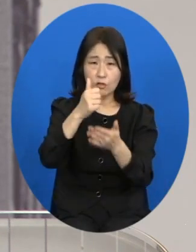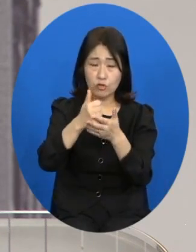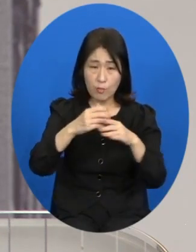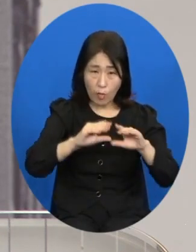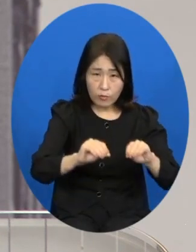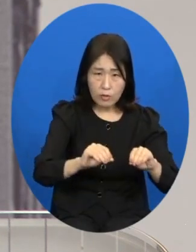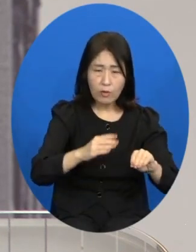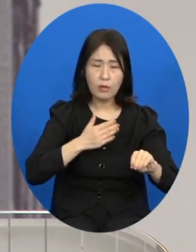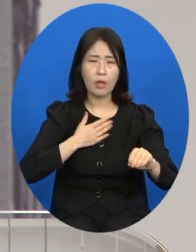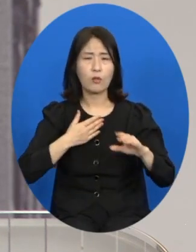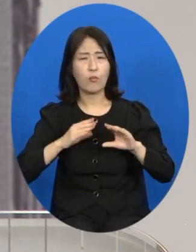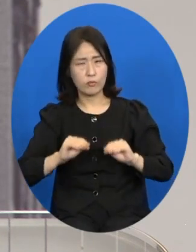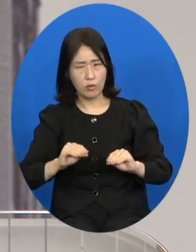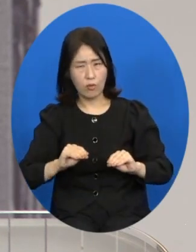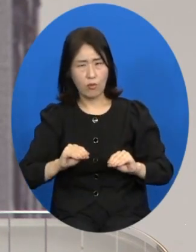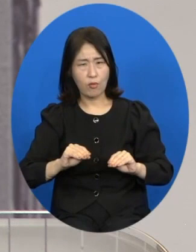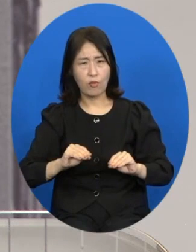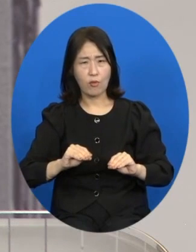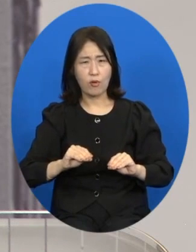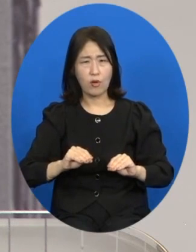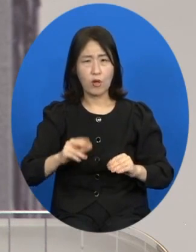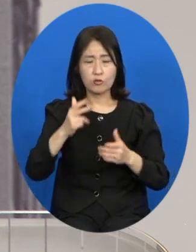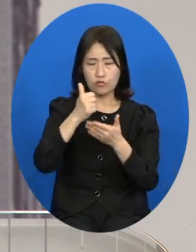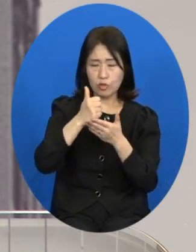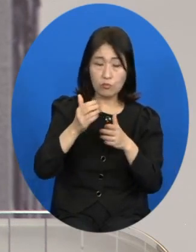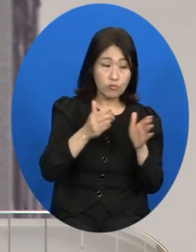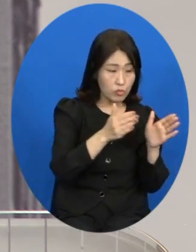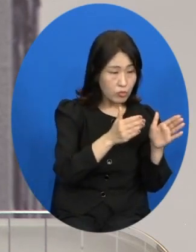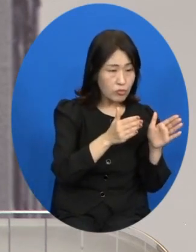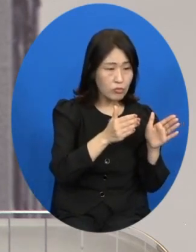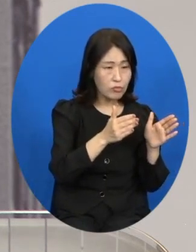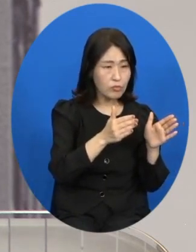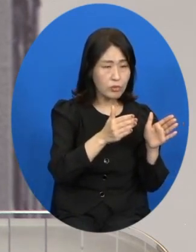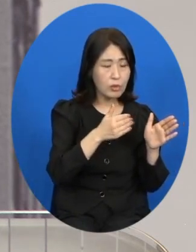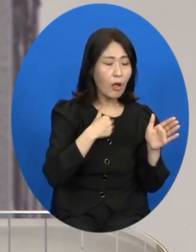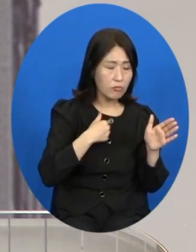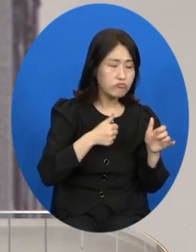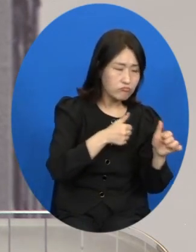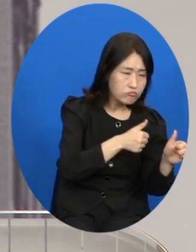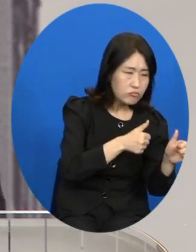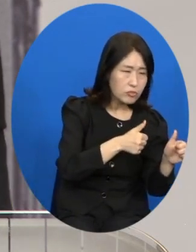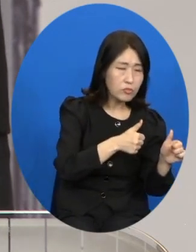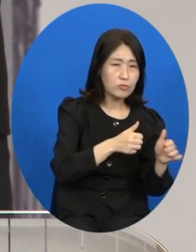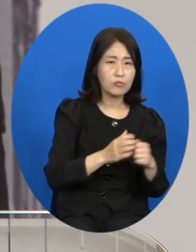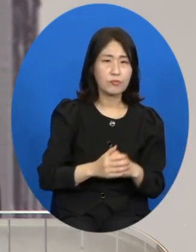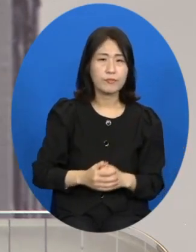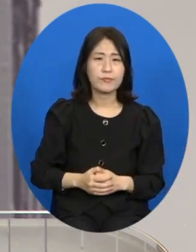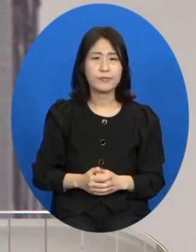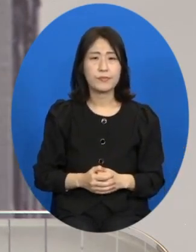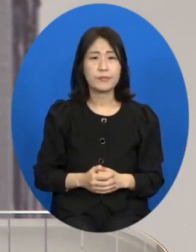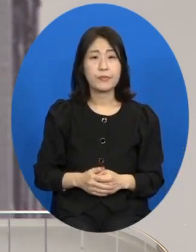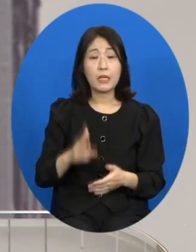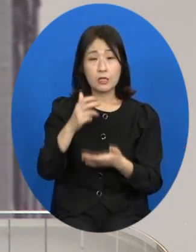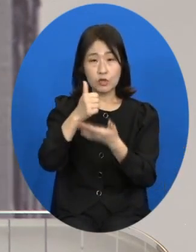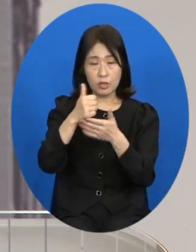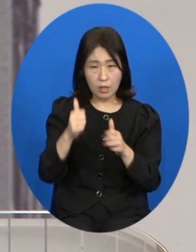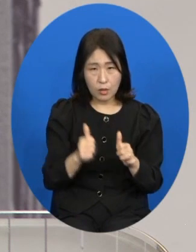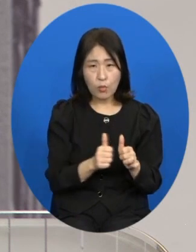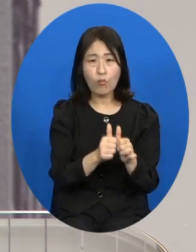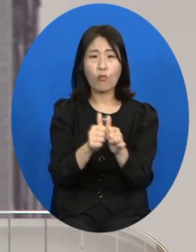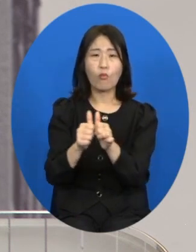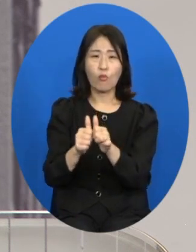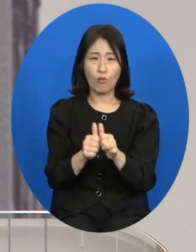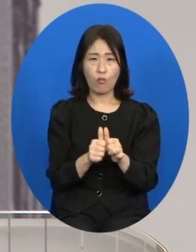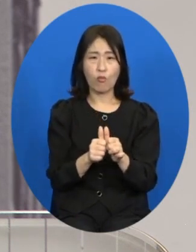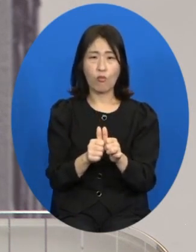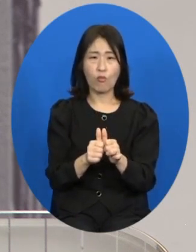우리도 그냥 멈추는 거고 주님이 이리로 가자 그럼 내 주님고 가는 것이지 주님과의 동행